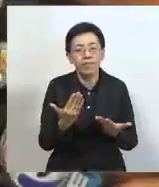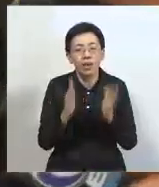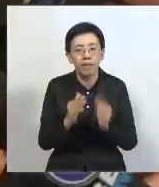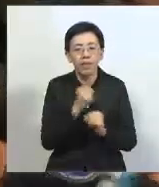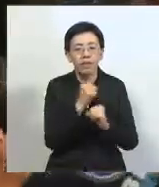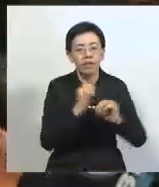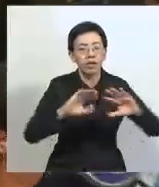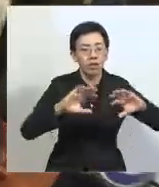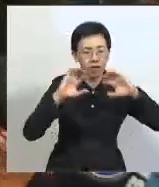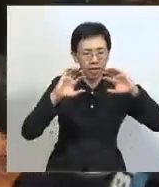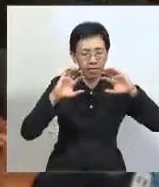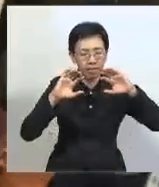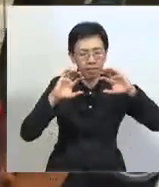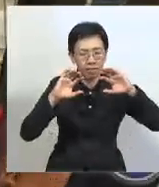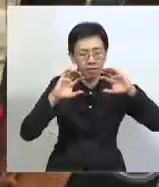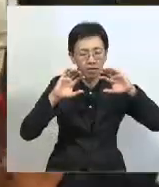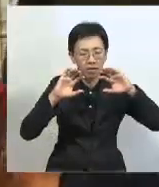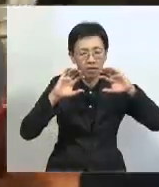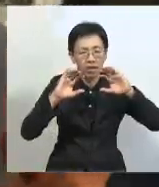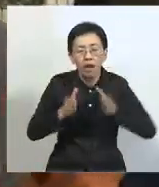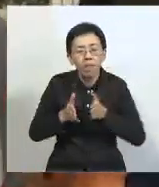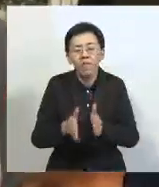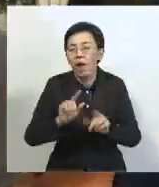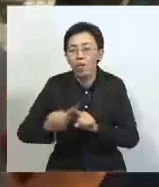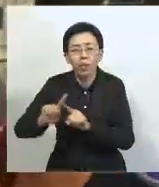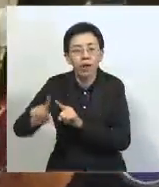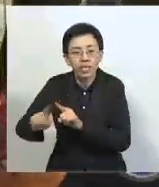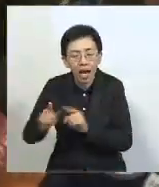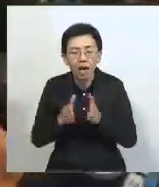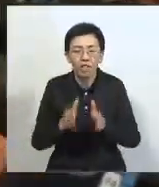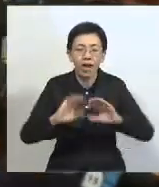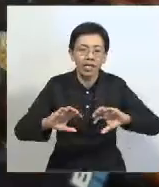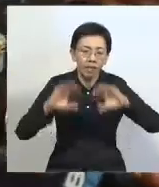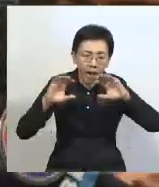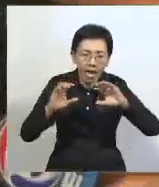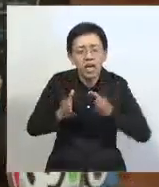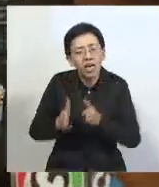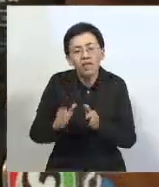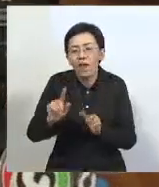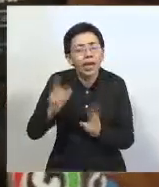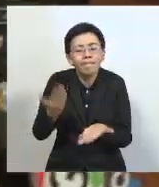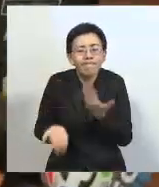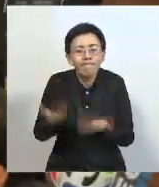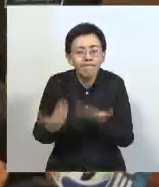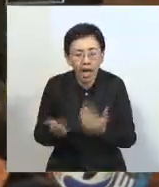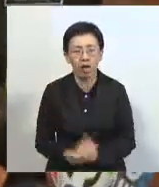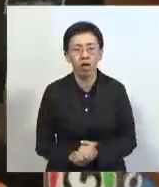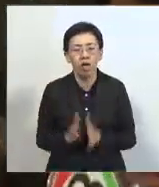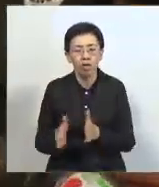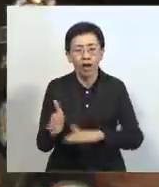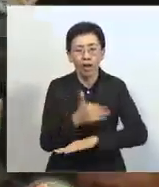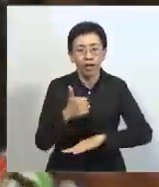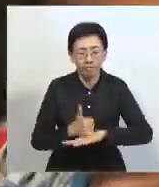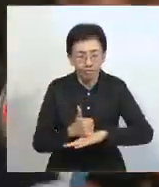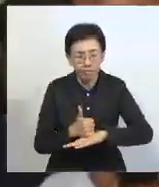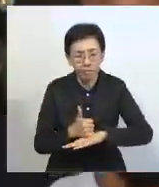ที่รัฐนะครับไม่ว่าจะเป็นฝ่ายใดก็ตามฝ่ายรัฐบาลหรือฝ่ายอะไรก็ตามฝ่ายการเมือง